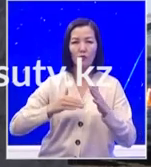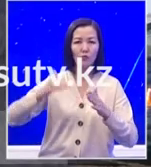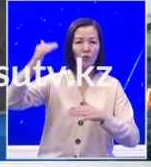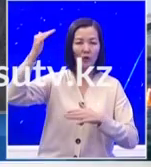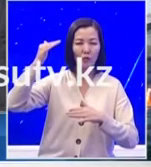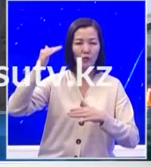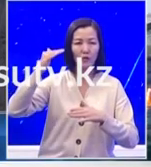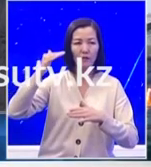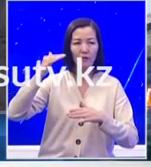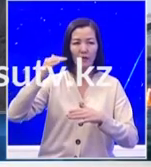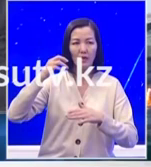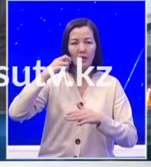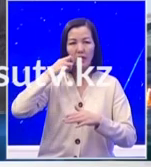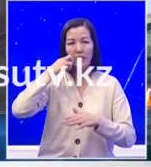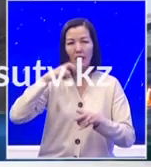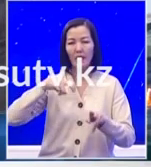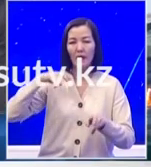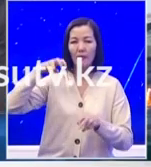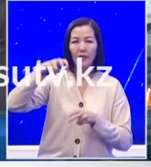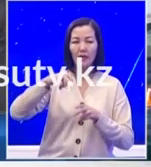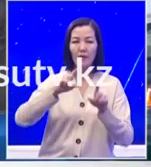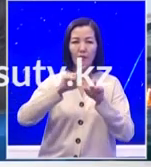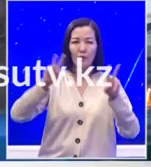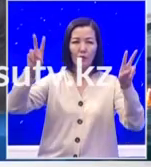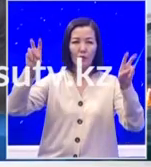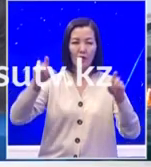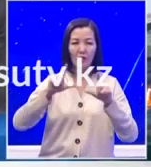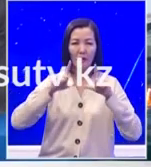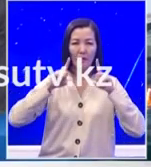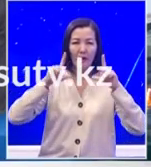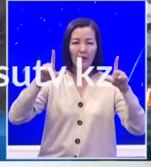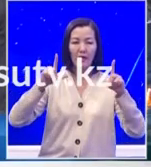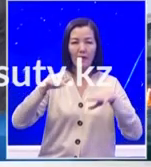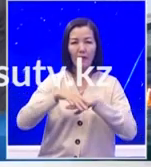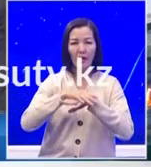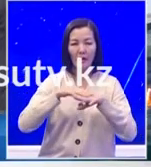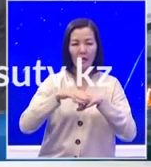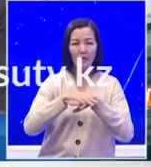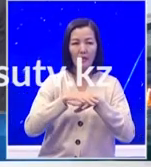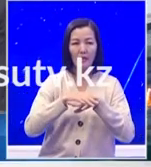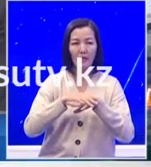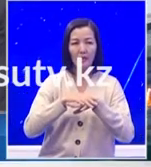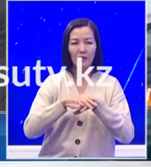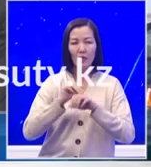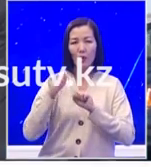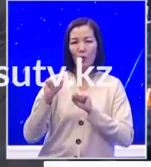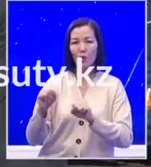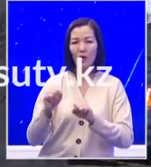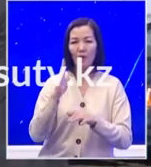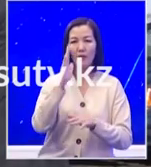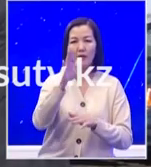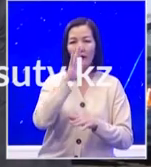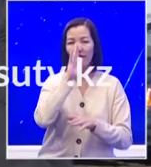тұр. Жалпы ұрандап келіп мына артындағы елінің қорғап алдындағы